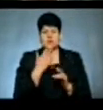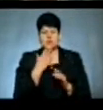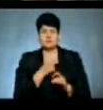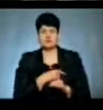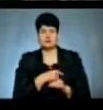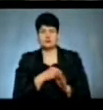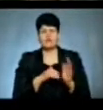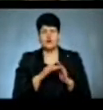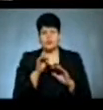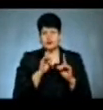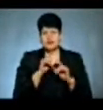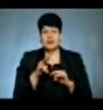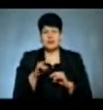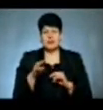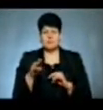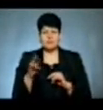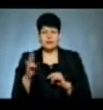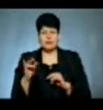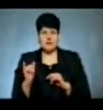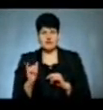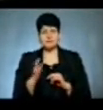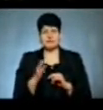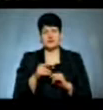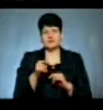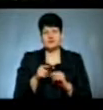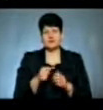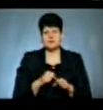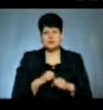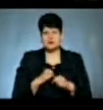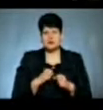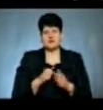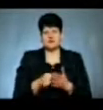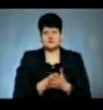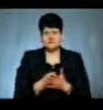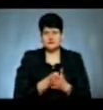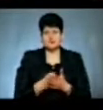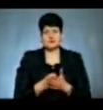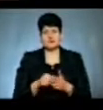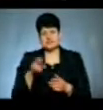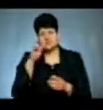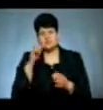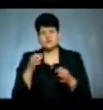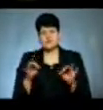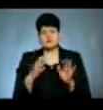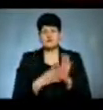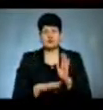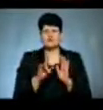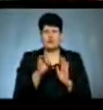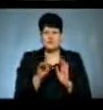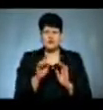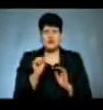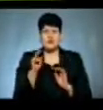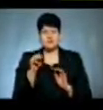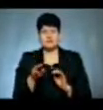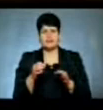липні його Демократична Народна Рада, опозиційна до комуністів у парламенті, домагається декларації про державний суверенітет, а 91-го і акту